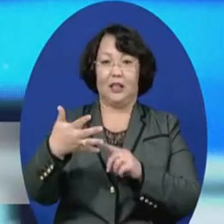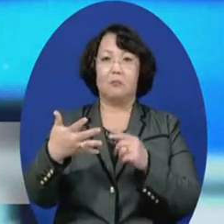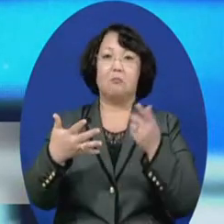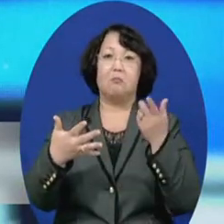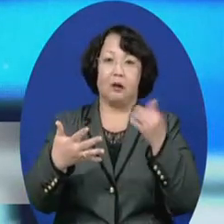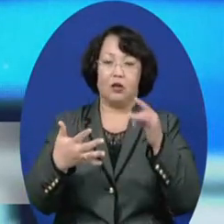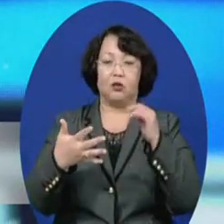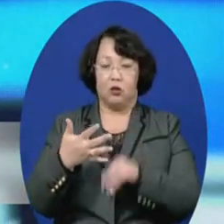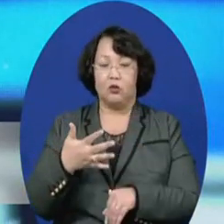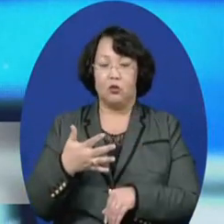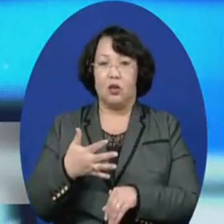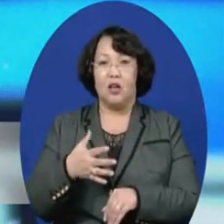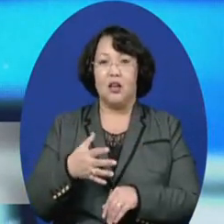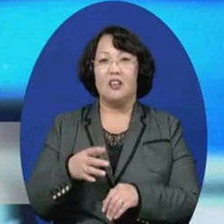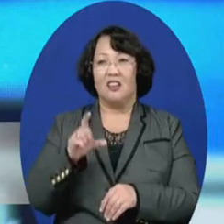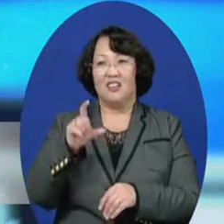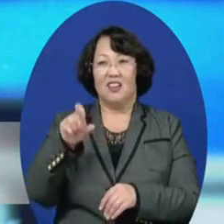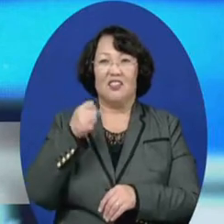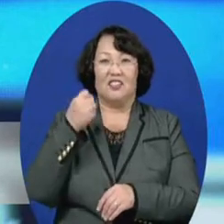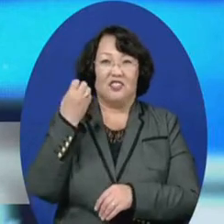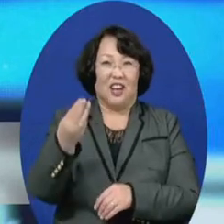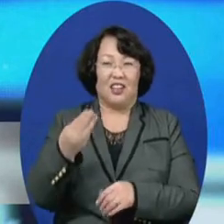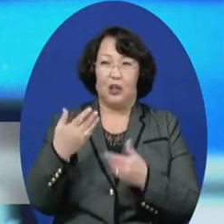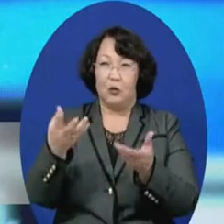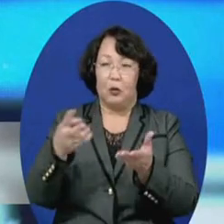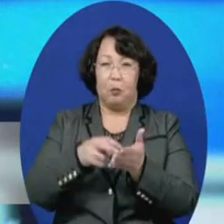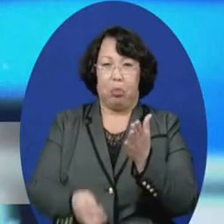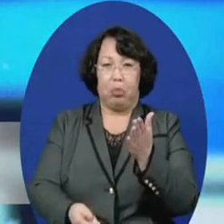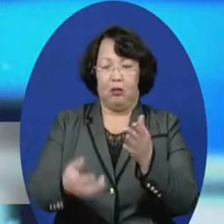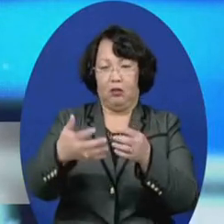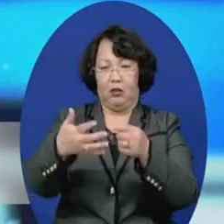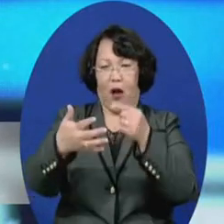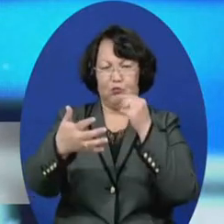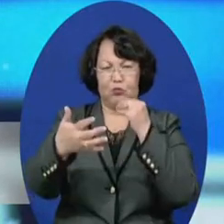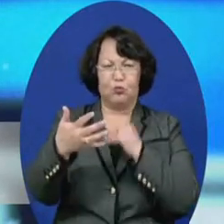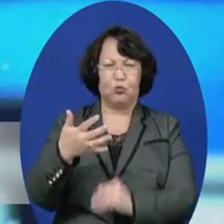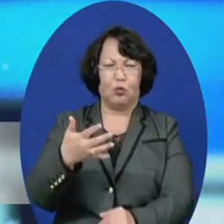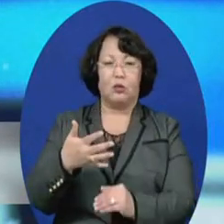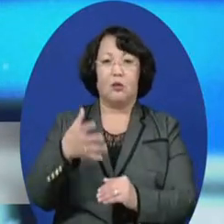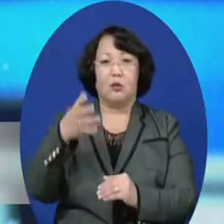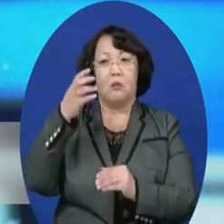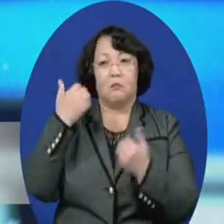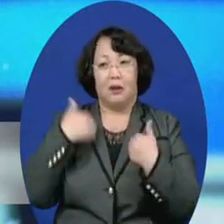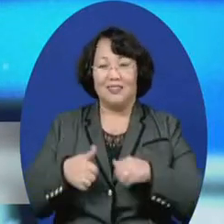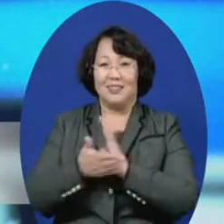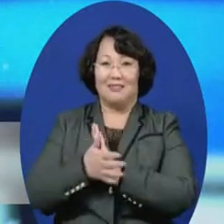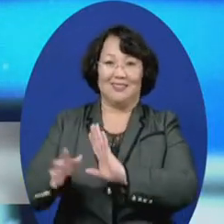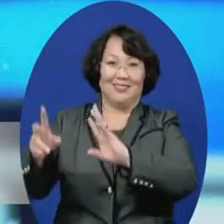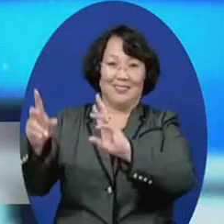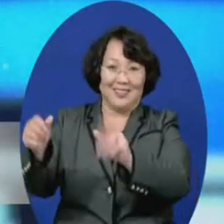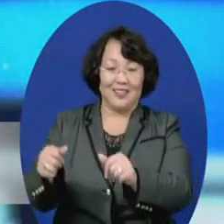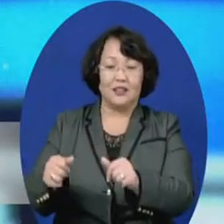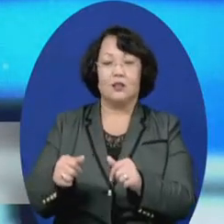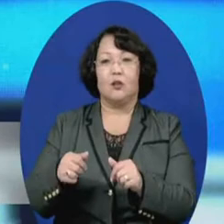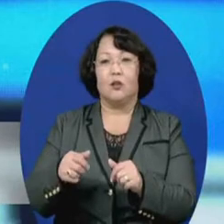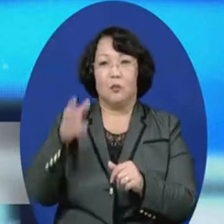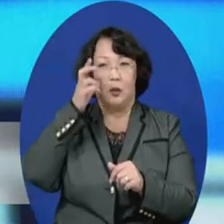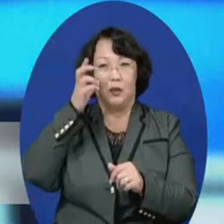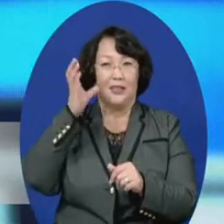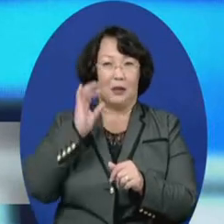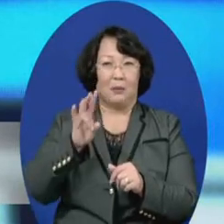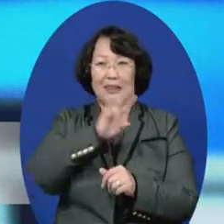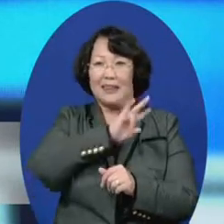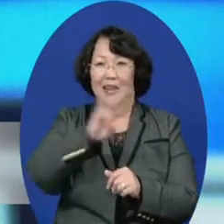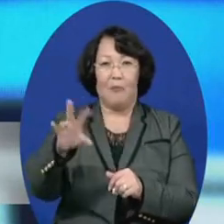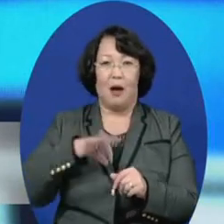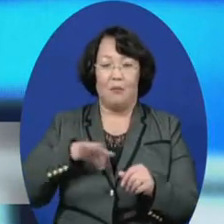эсэлтийн ерхий шалгалтын оноогоор сүүл мөшгөж байгаа юм. Тиймээс хос хэлээр боловсрол олгох, багш нарыг чадахжуулах, боловсролын салбарыг улс төрөөс хамааралгүй